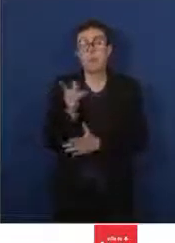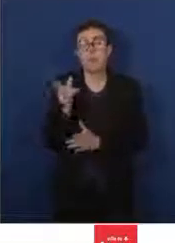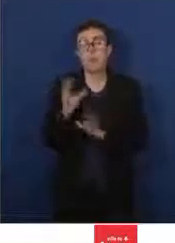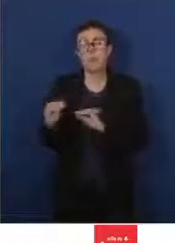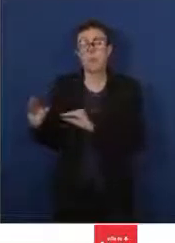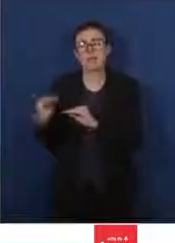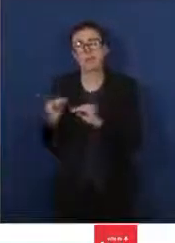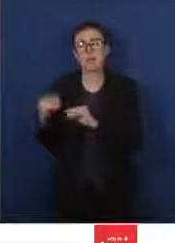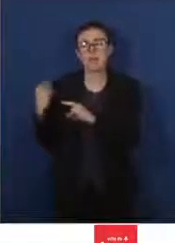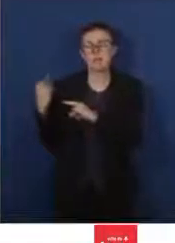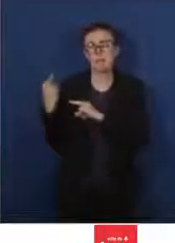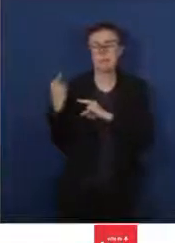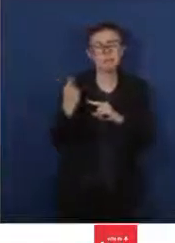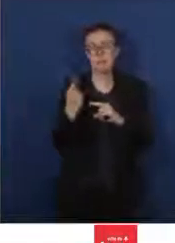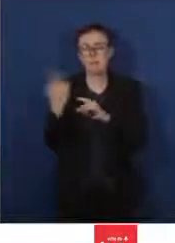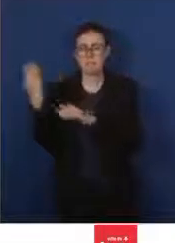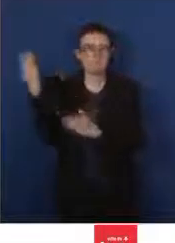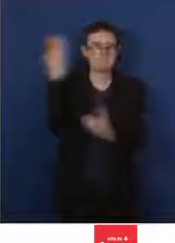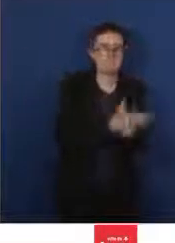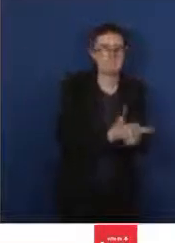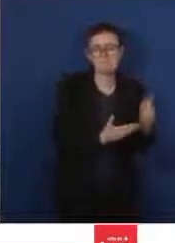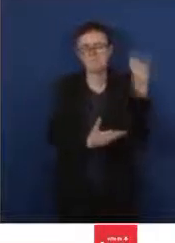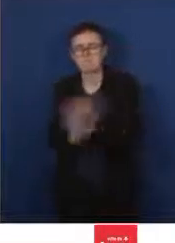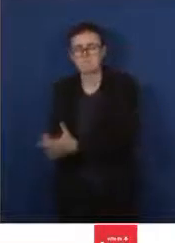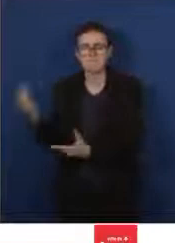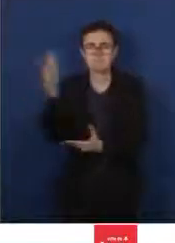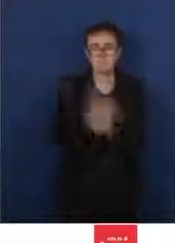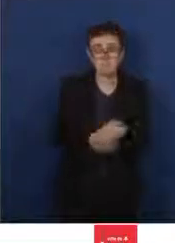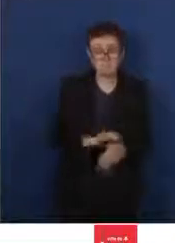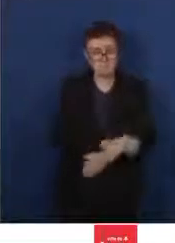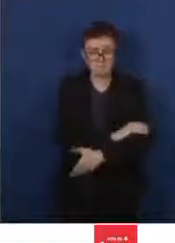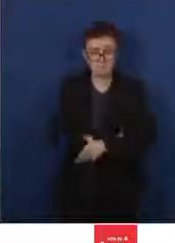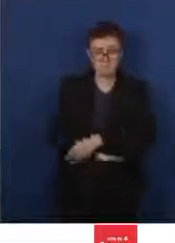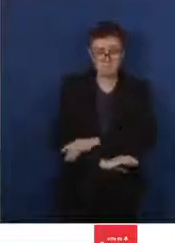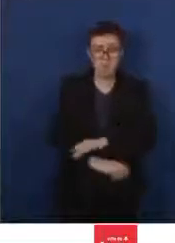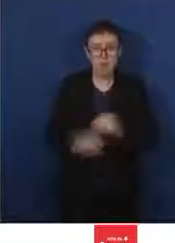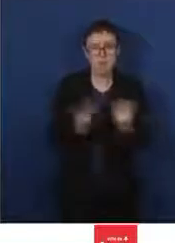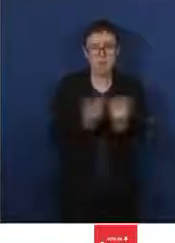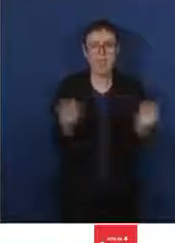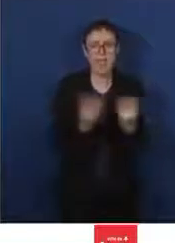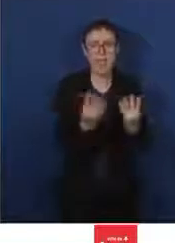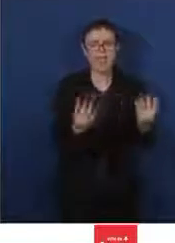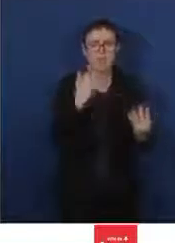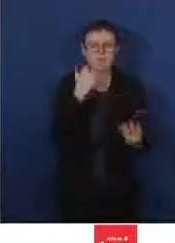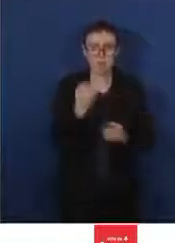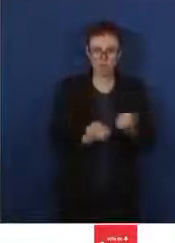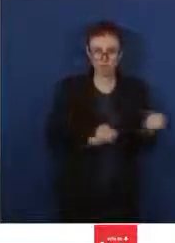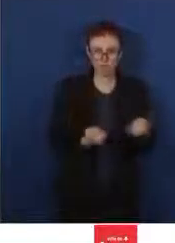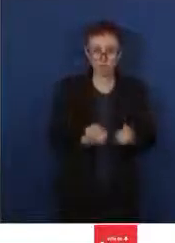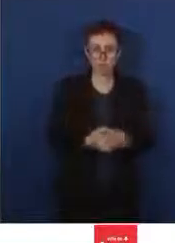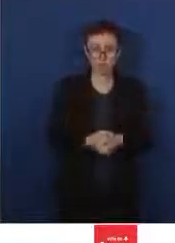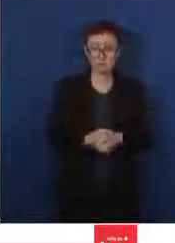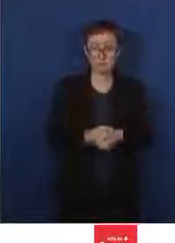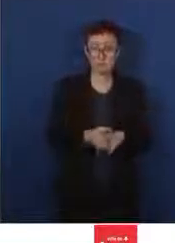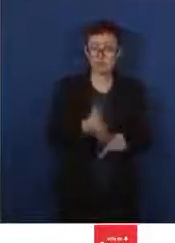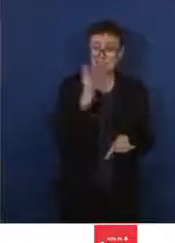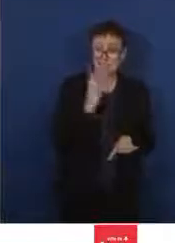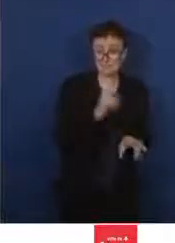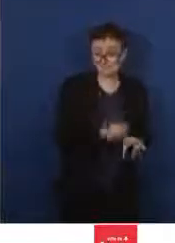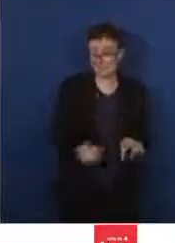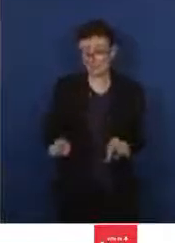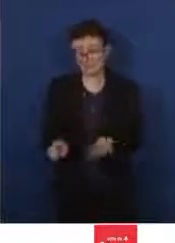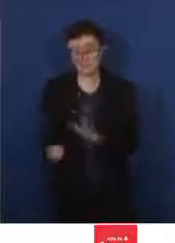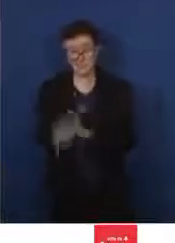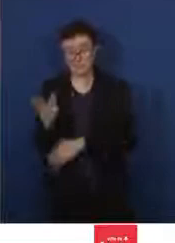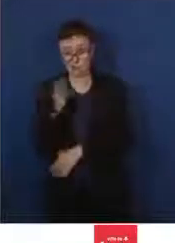circulation automobile à l'aide de barrières mobiles. Les acteurs de la sécurité proposent des solutions simples, pratiques et